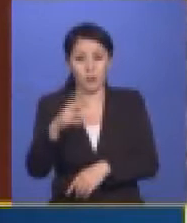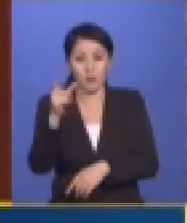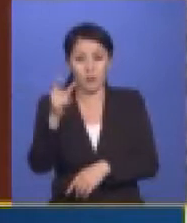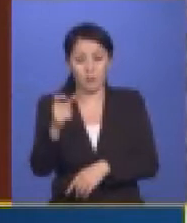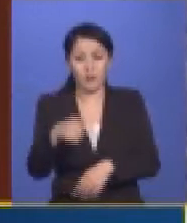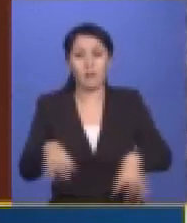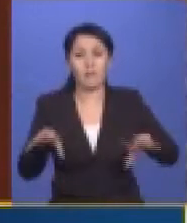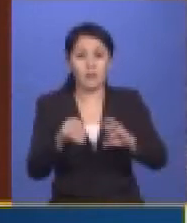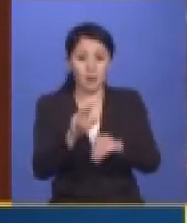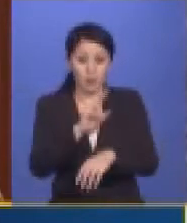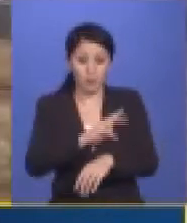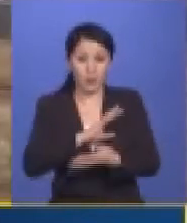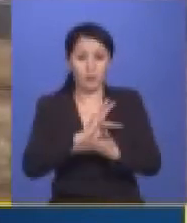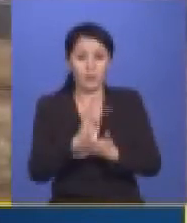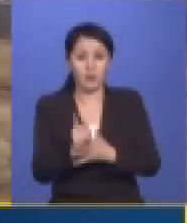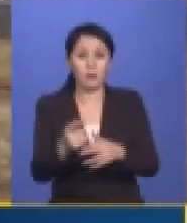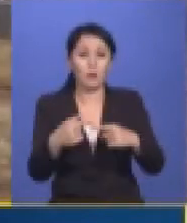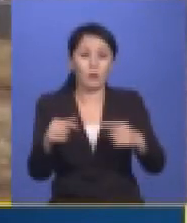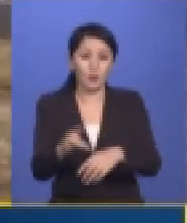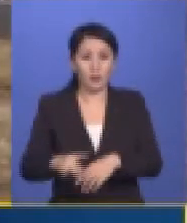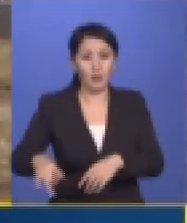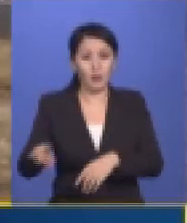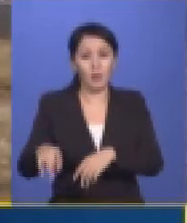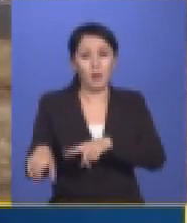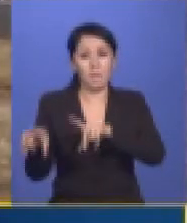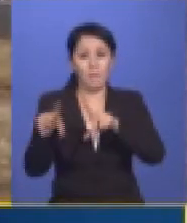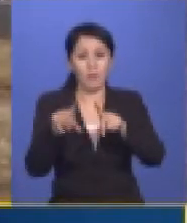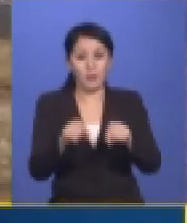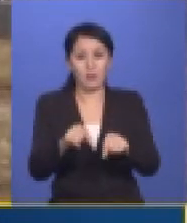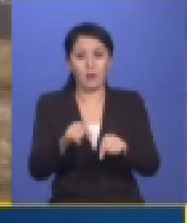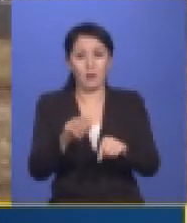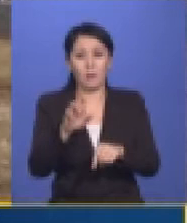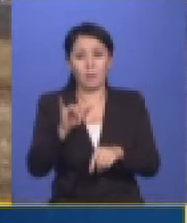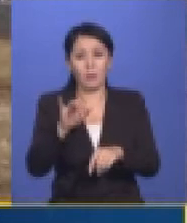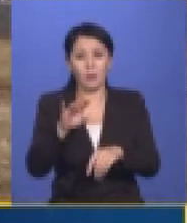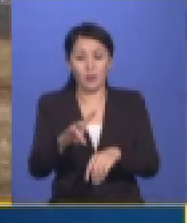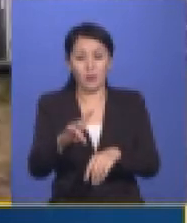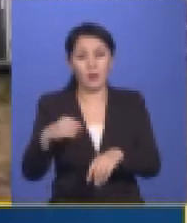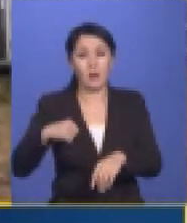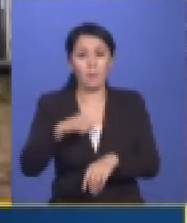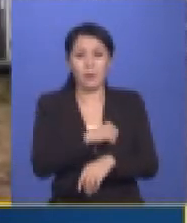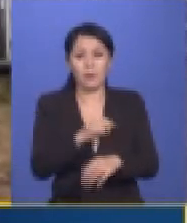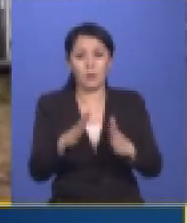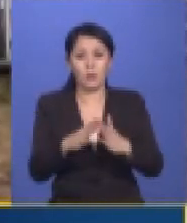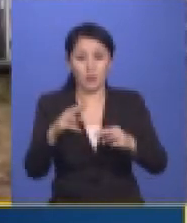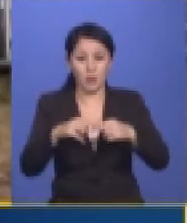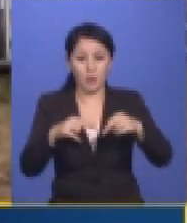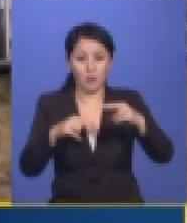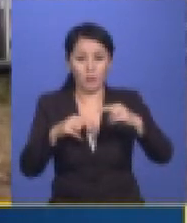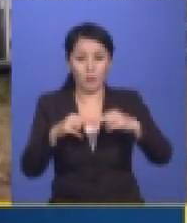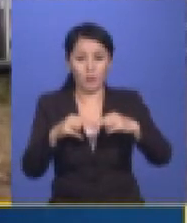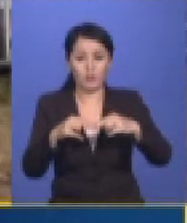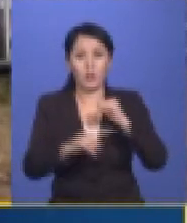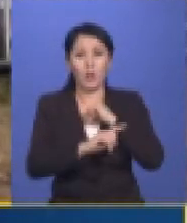Барлығы да жұмыспен қамтылған. Ал өзге өңірлерден көшіп келгендерге Біржан ағамыз өз қаржысы есебінен үй салып береді. Мәселен, тек